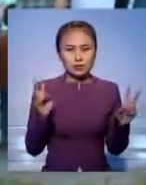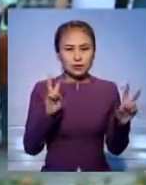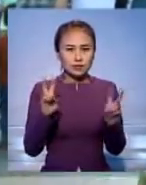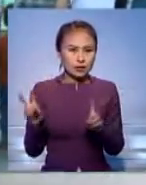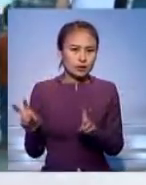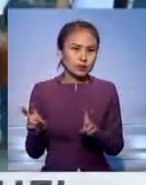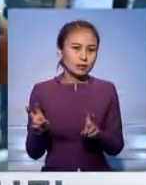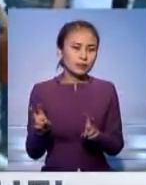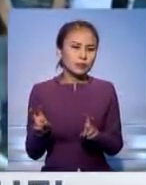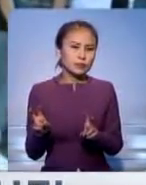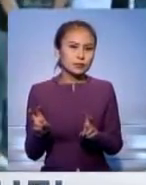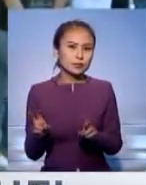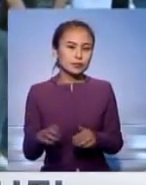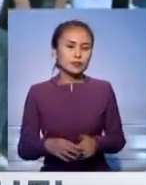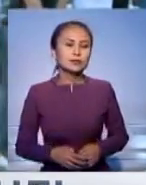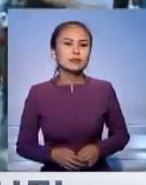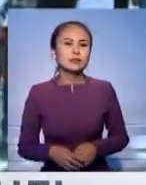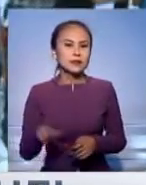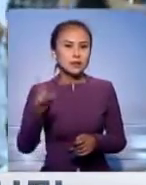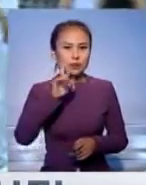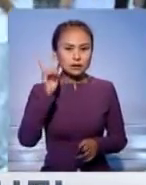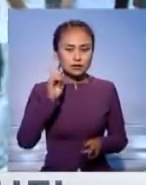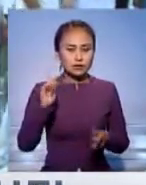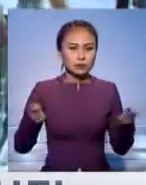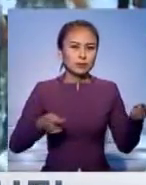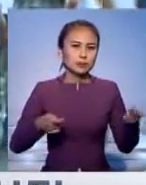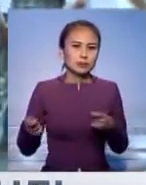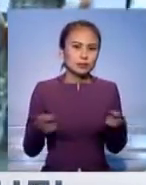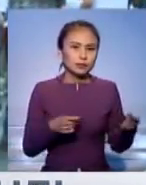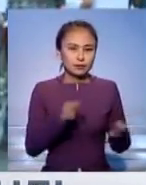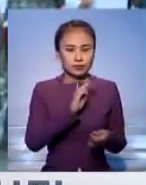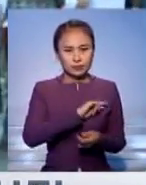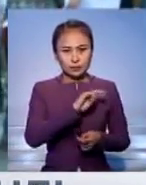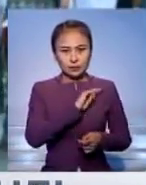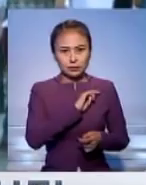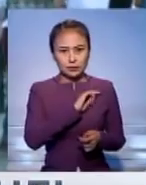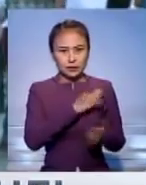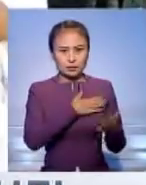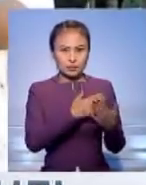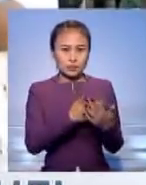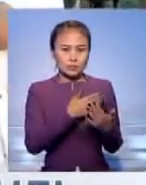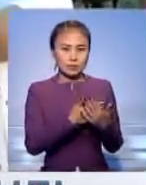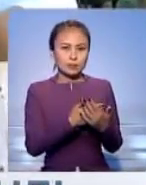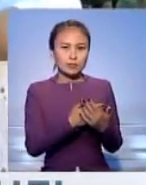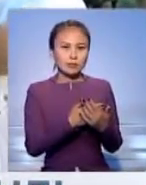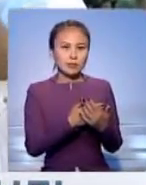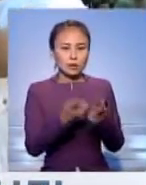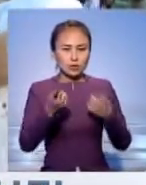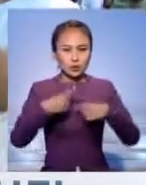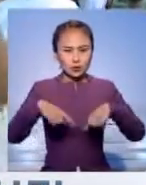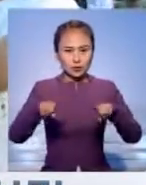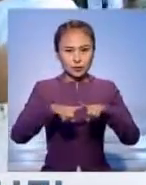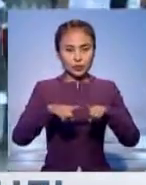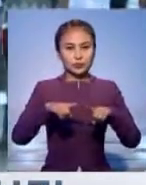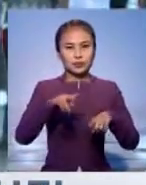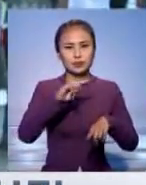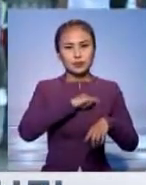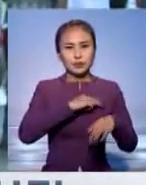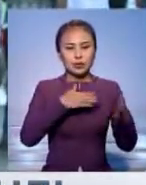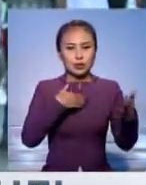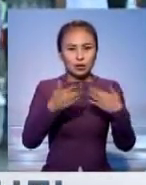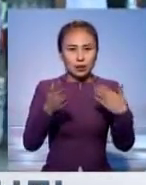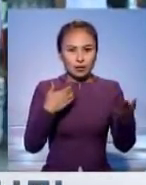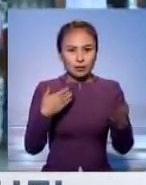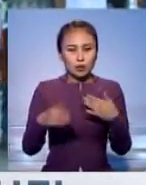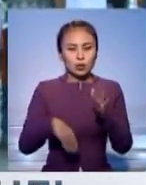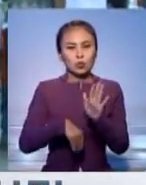Жалпы қазір Қызылорда облысы жастар саясаты мәселесі басқармасымен осы жастар белсенділігін арттыру қоғамдық ұйымдар арасында қарым-қатынастарды нығайту